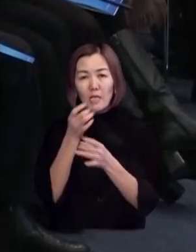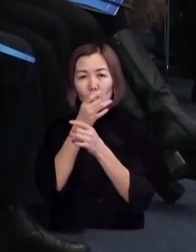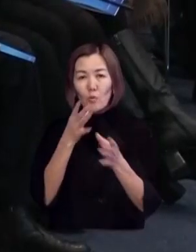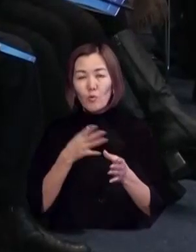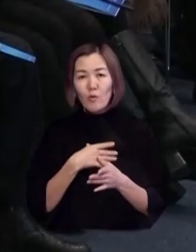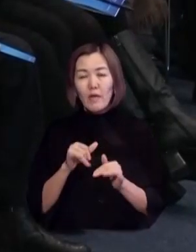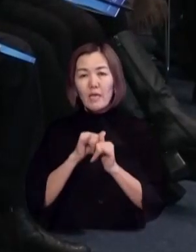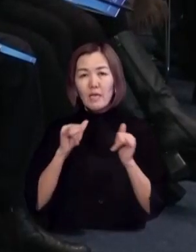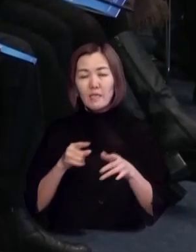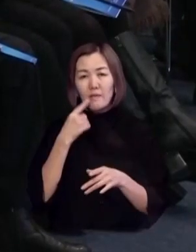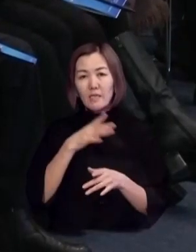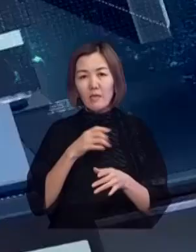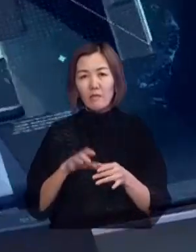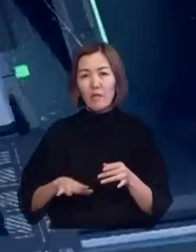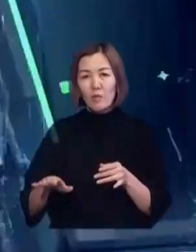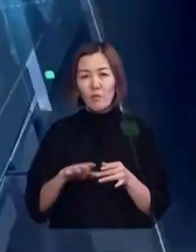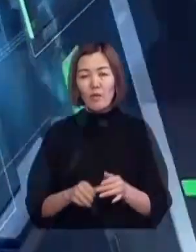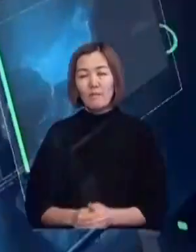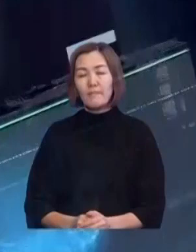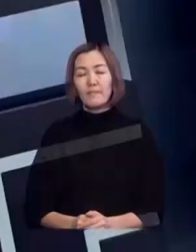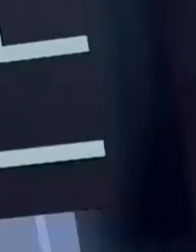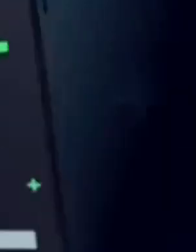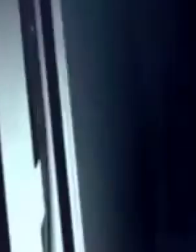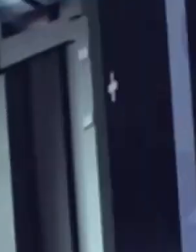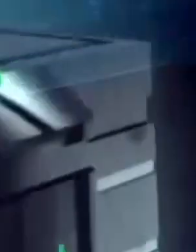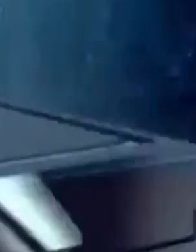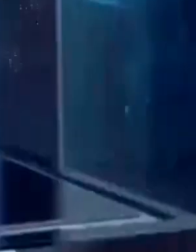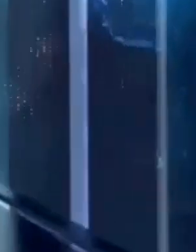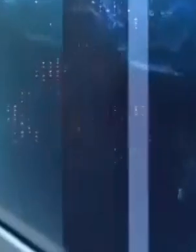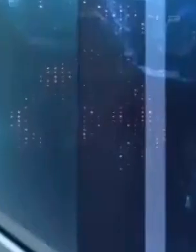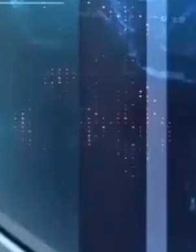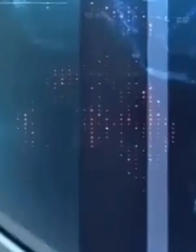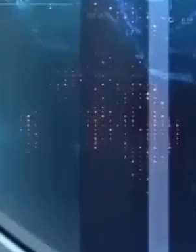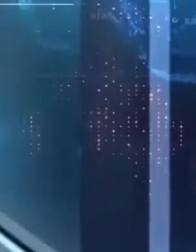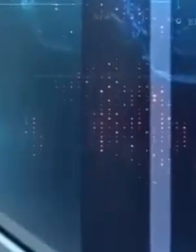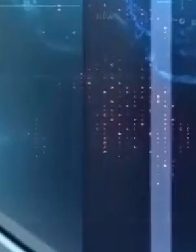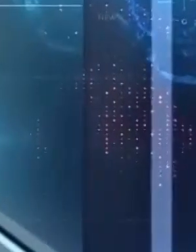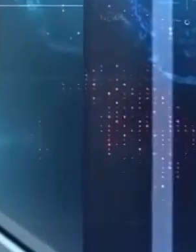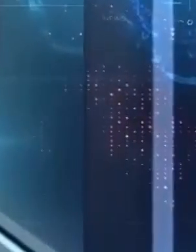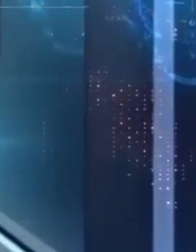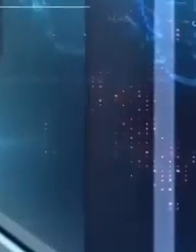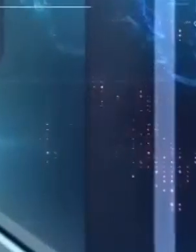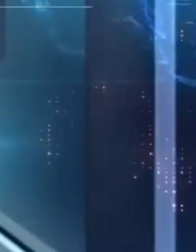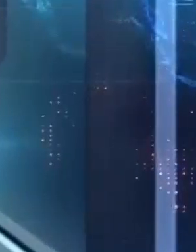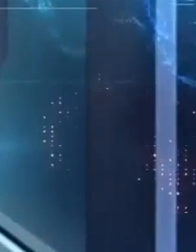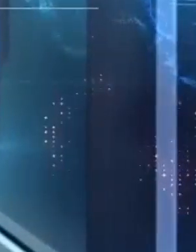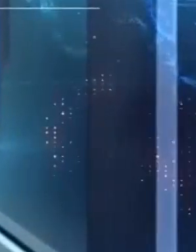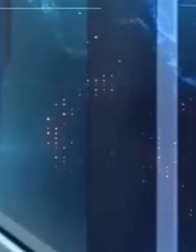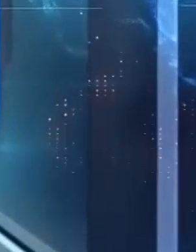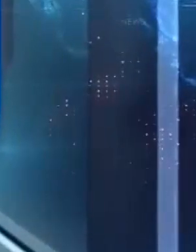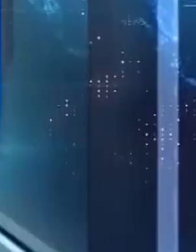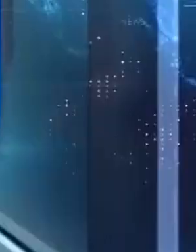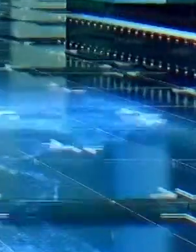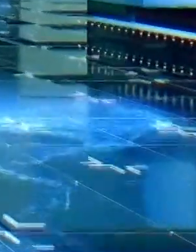и развития языков региона. Жандос Назарбаев, Камила Хайыржан, Берик Актан, телеканал ЖТСУ, Алматинская область.